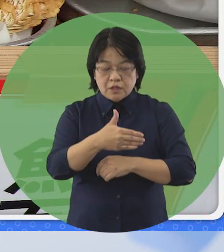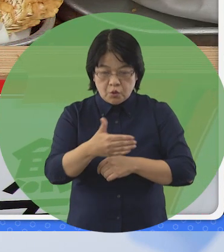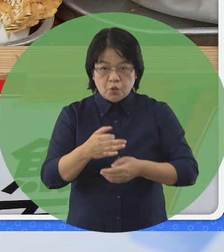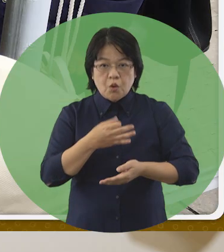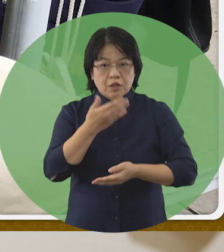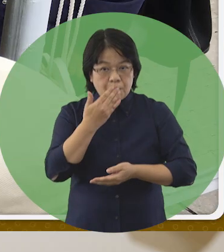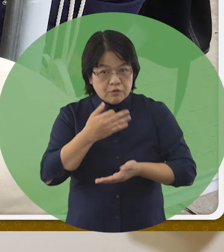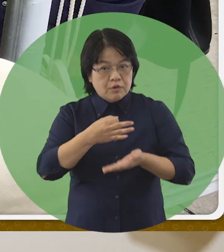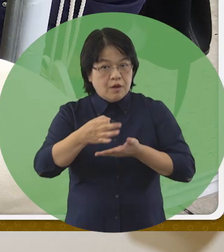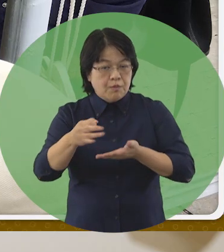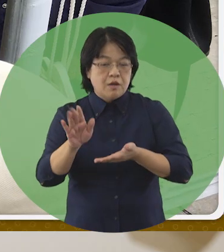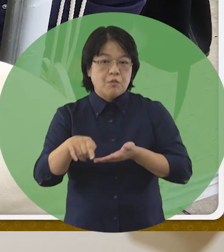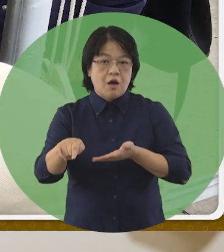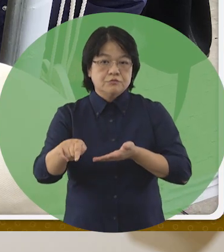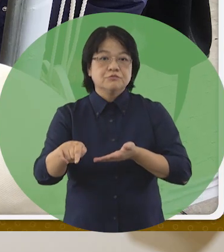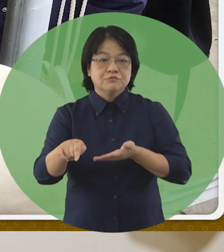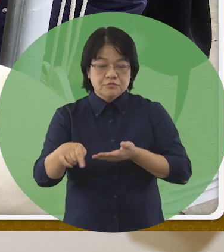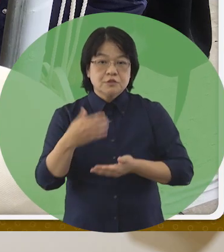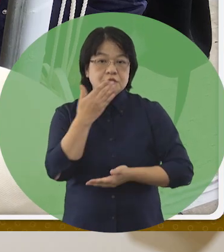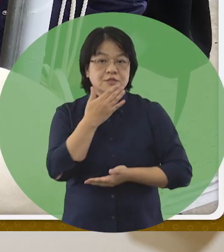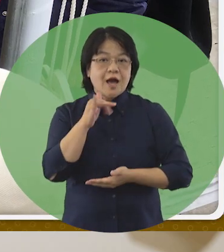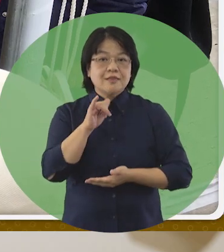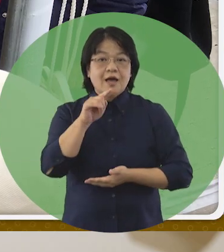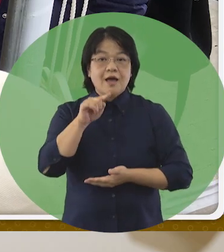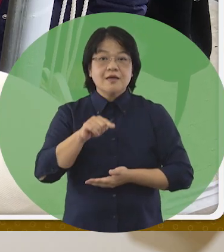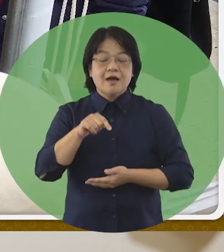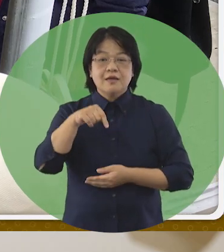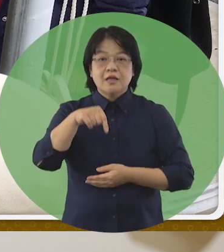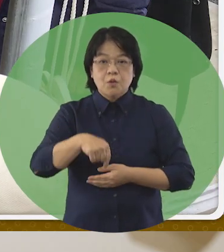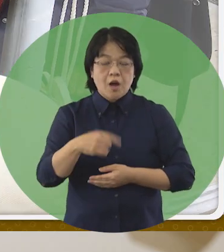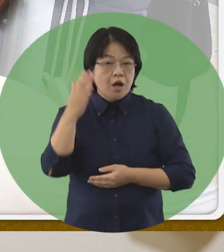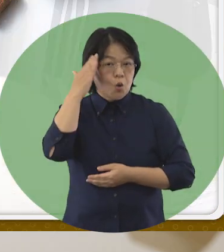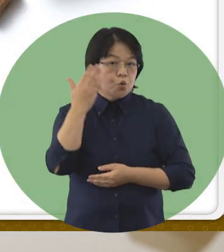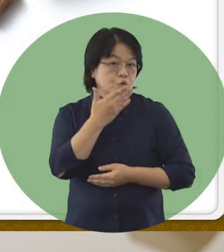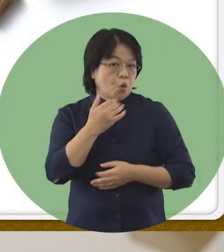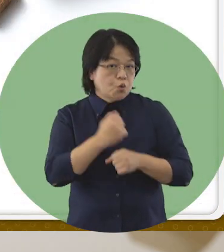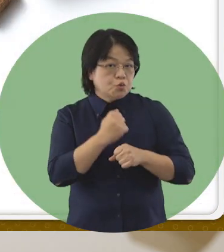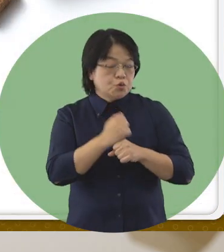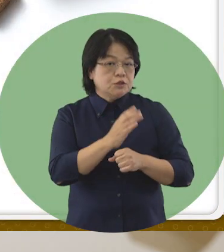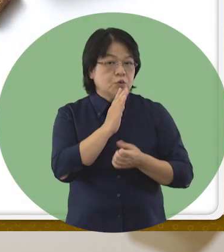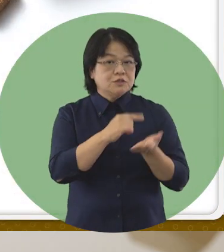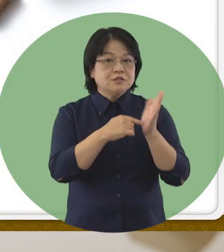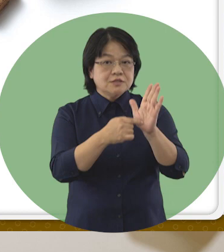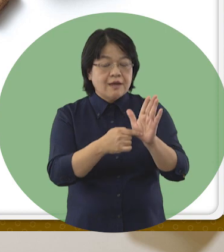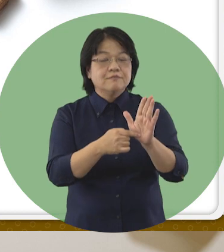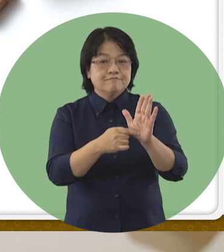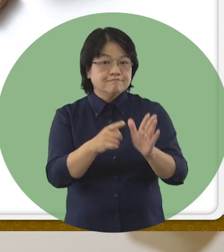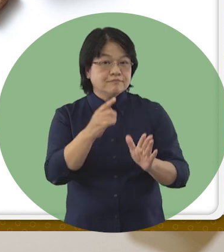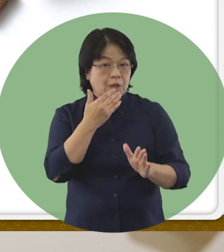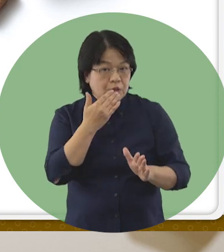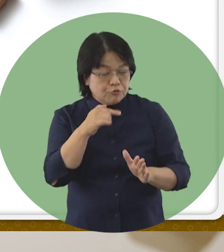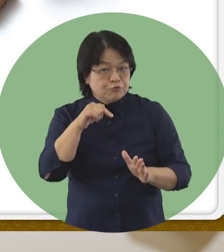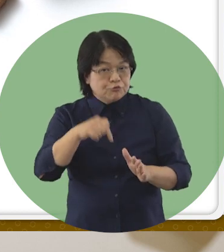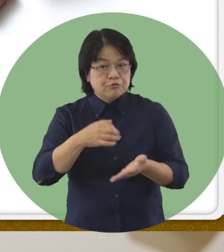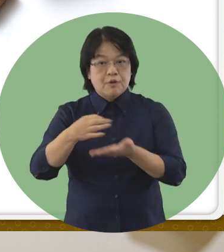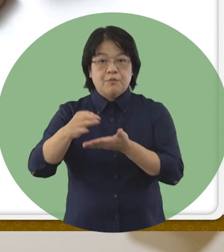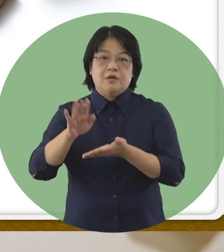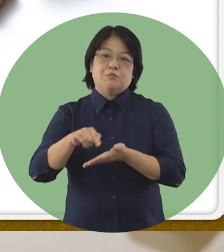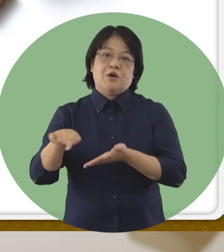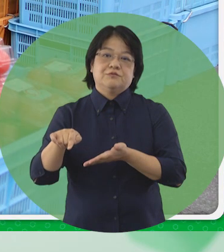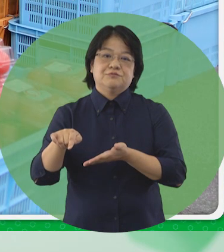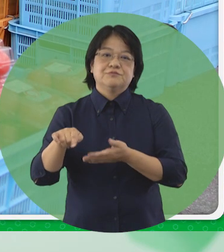、スターターヤーでは黒糖作りの実演試食のほか商品の販売も行われます